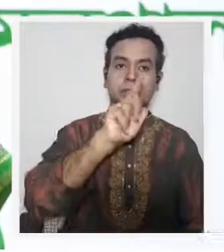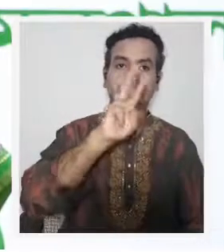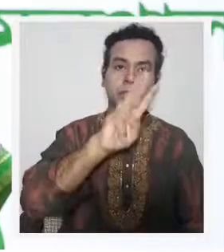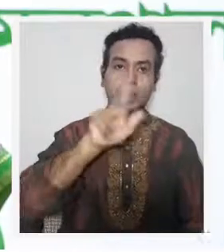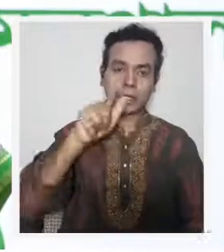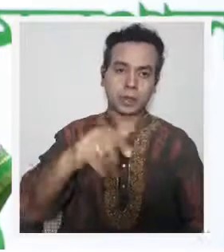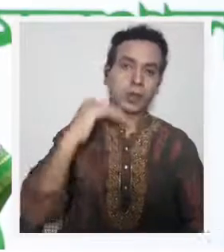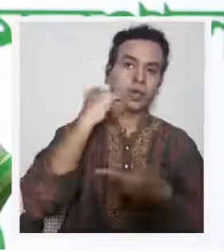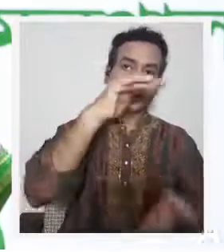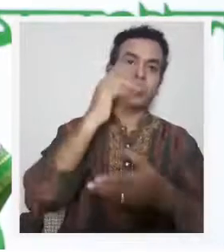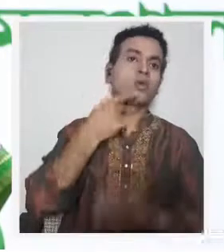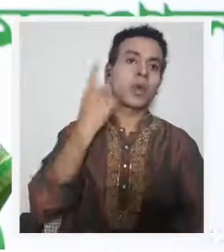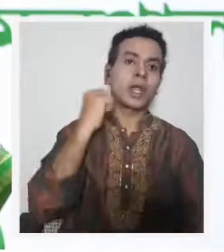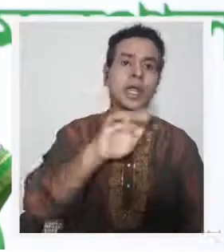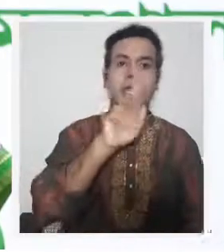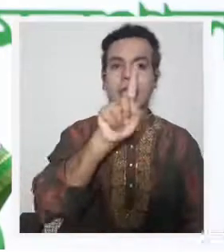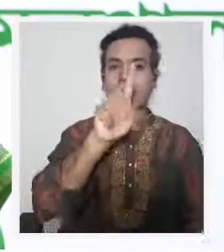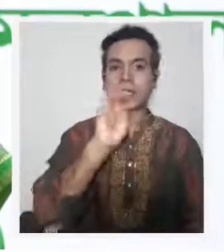24,54,737টি।